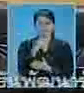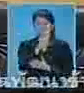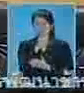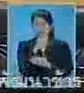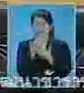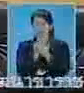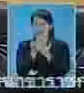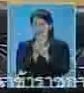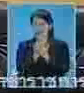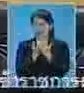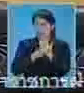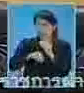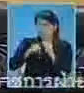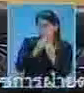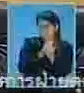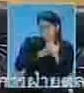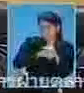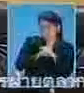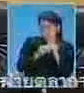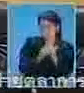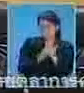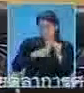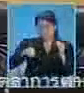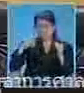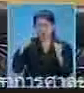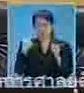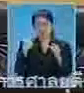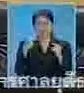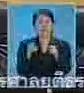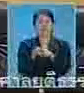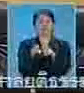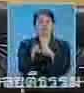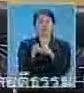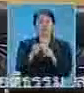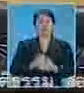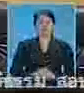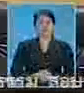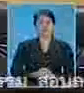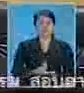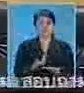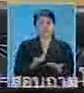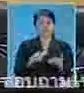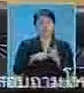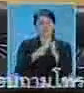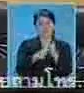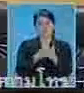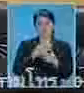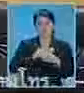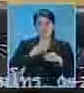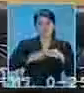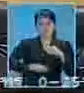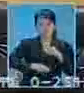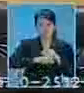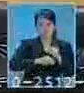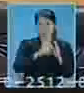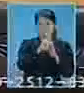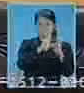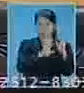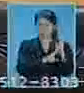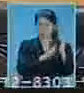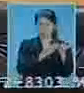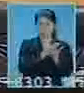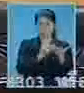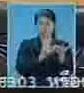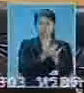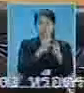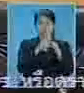ายโอนออกไปจากมูลนิธิก็มีนี่คือสาเหตุที่เราจึงได้เพิ่มกฎเกณฑ์กติกาในการพิจารณาการออกสล